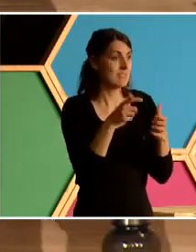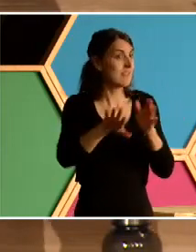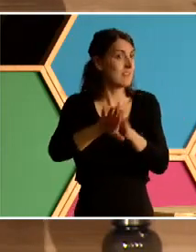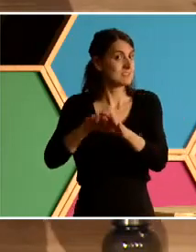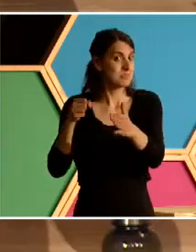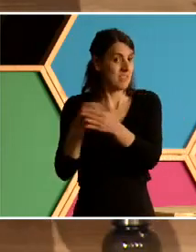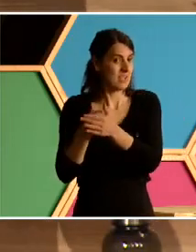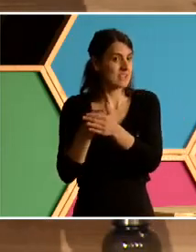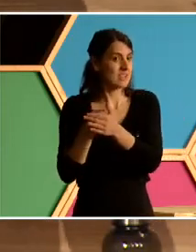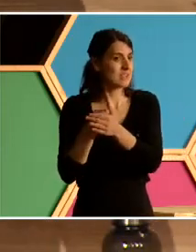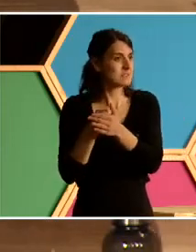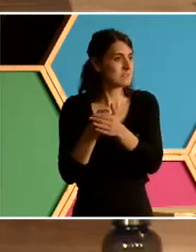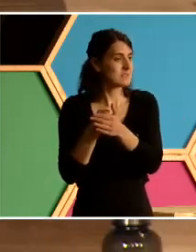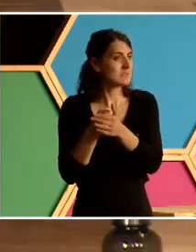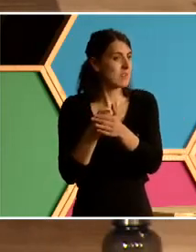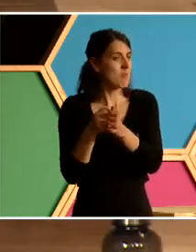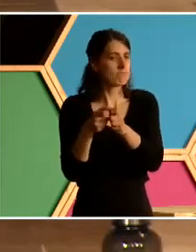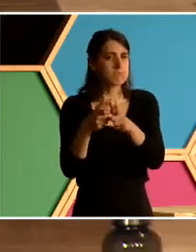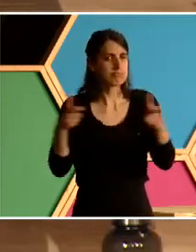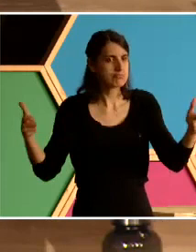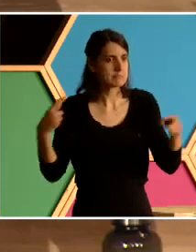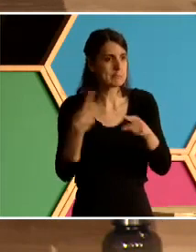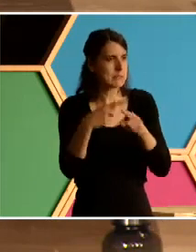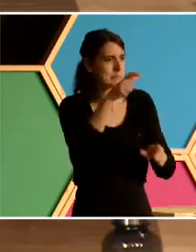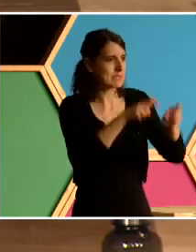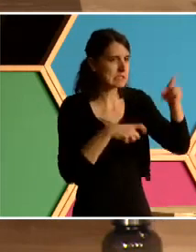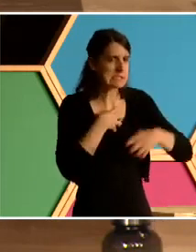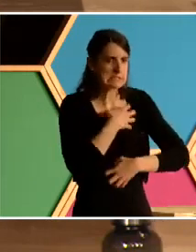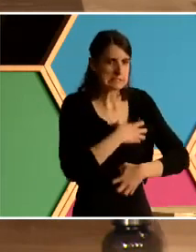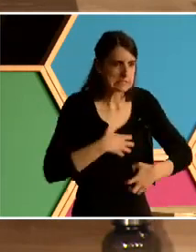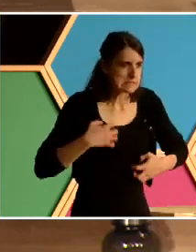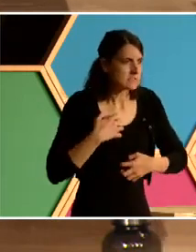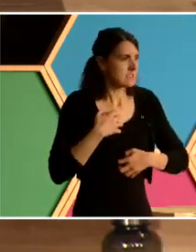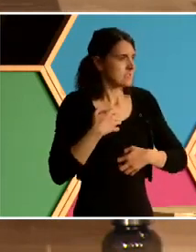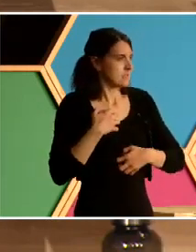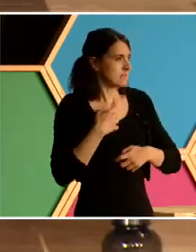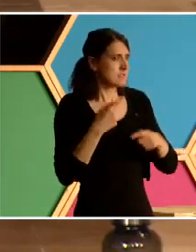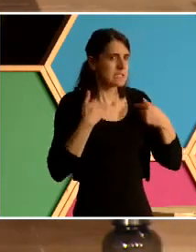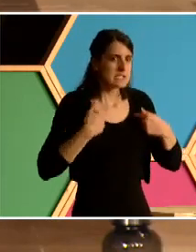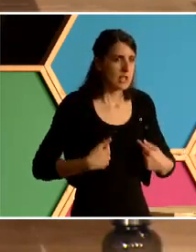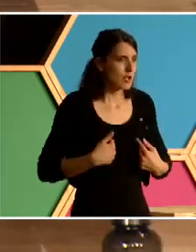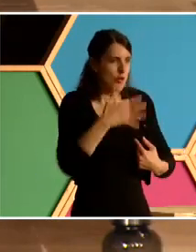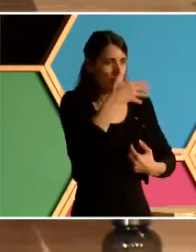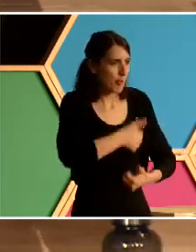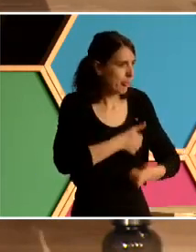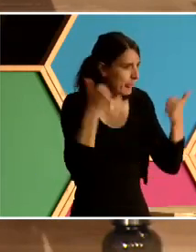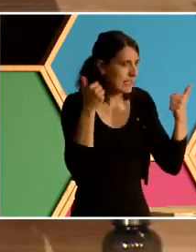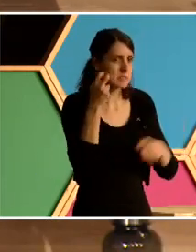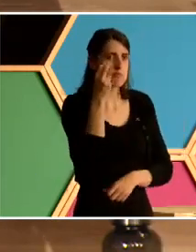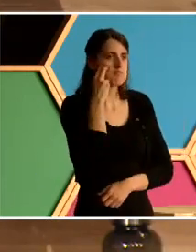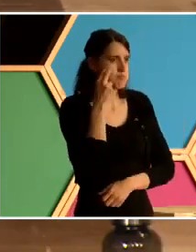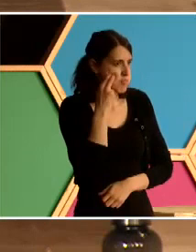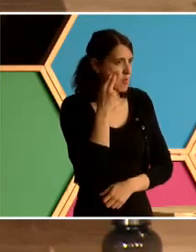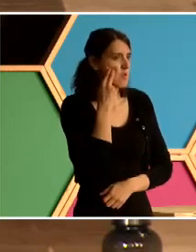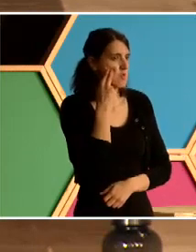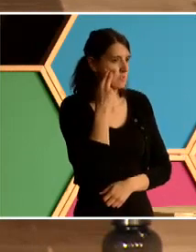s'alimenta del malestar, s'alimenta de la impotència, de la por. perquè la por és un